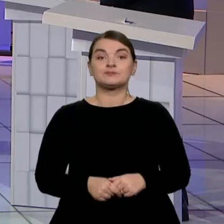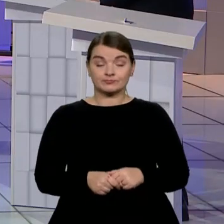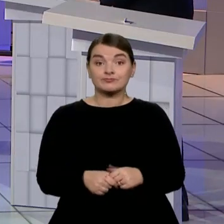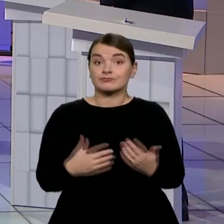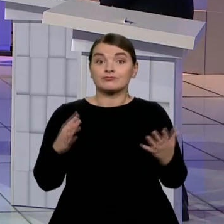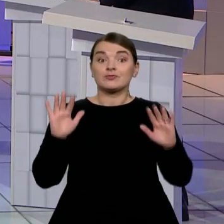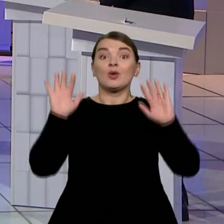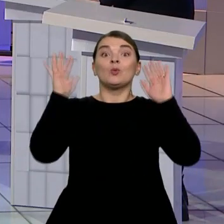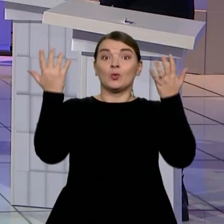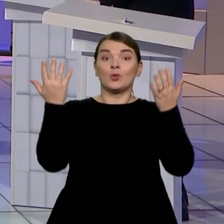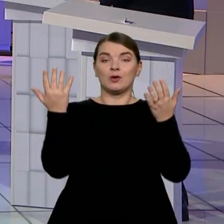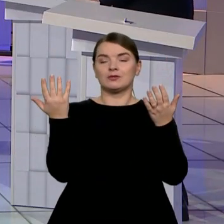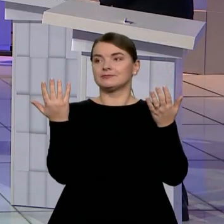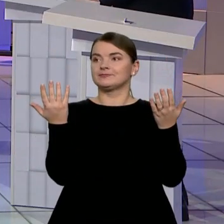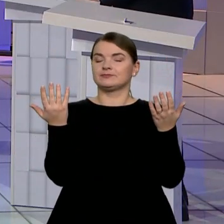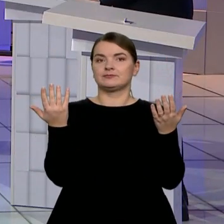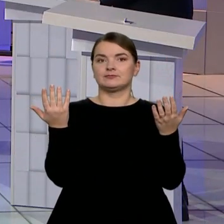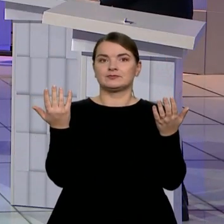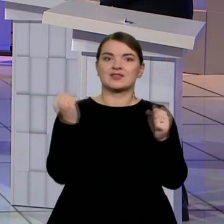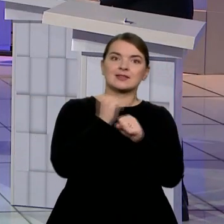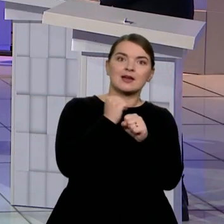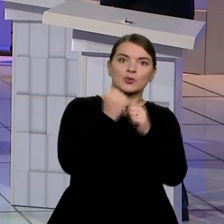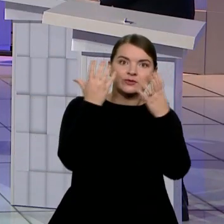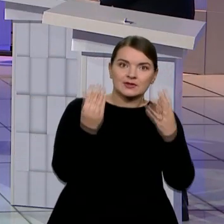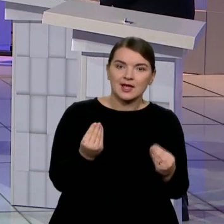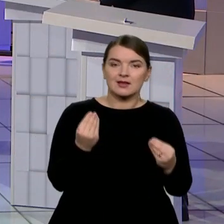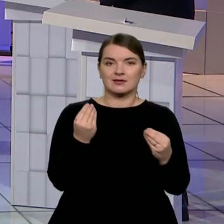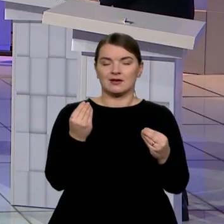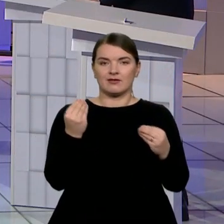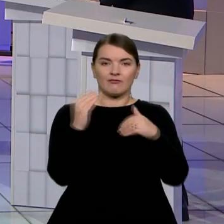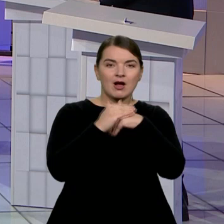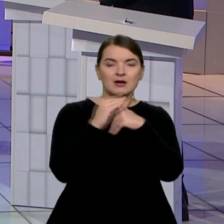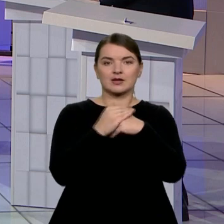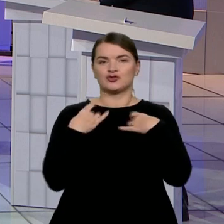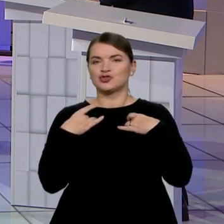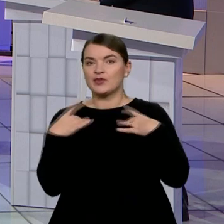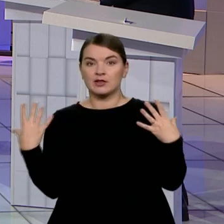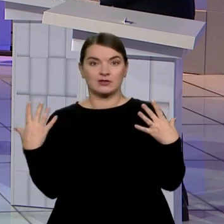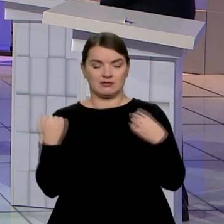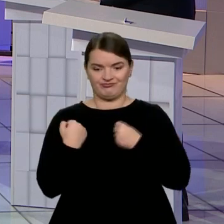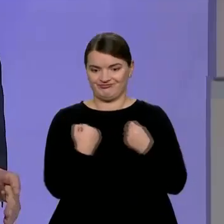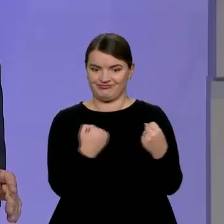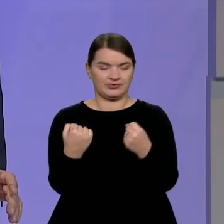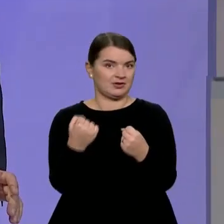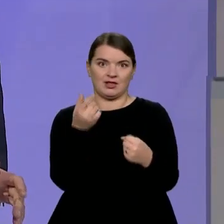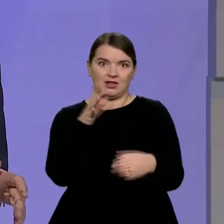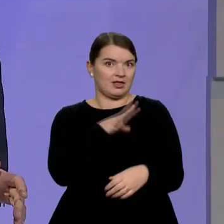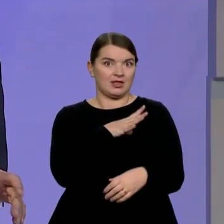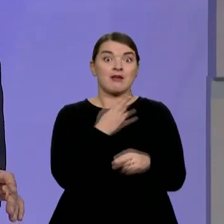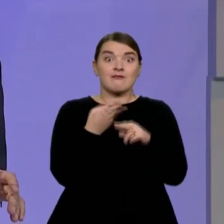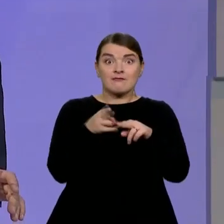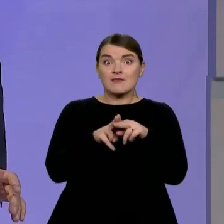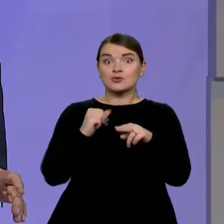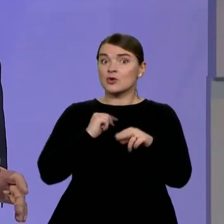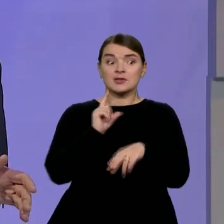kažkoks piko laikas, ar tai darbo dienos, ar tai, sakykim, renginių dienos. Tai vien dėl to, na, žmonės vengia,